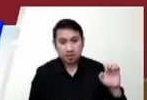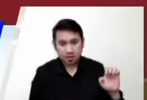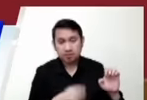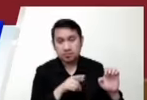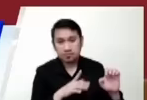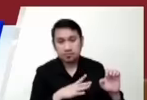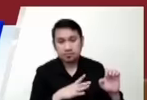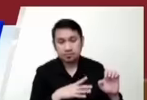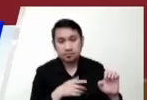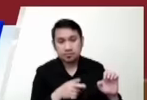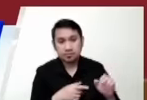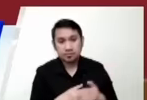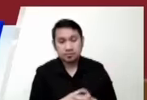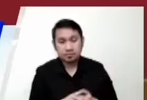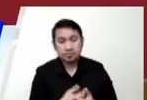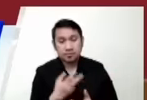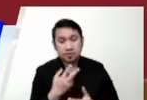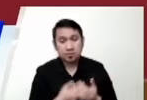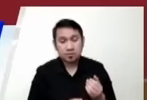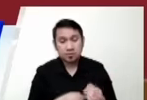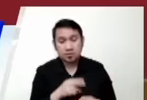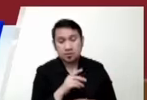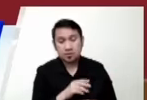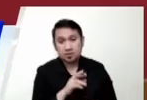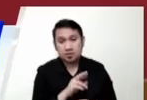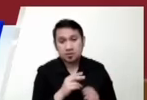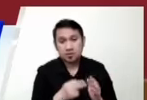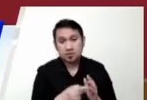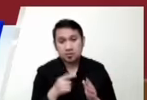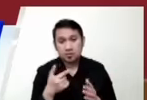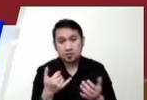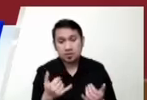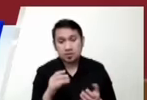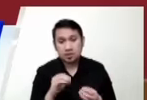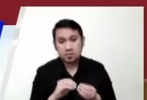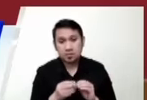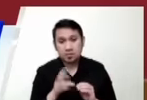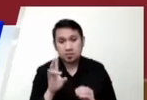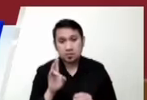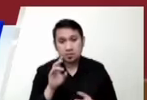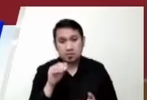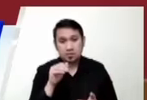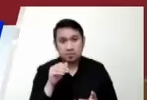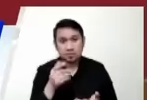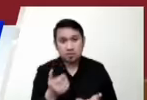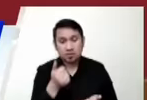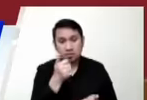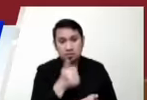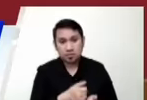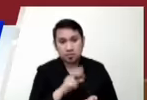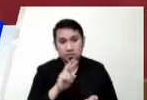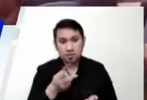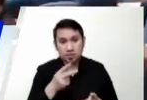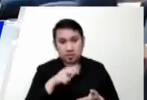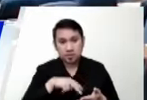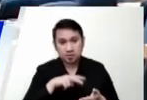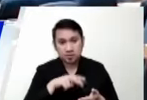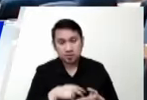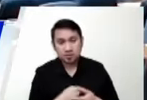Resolution of both houses, number 7, is hereby approved on second reading. Congratulations.